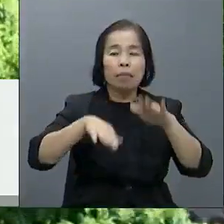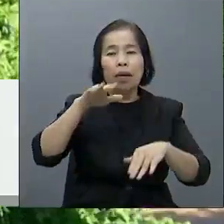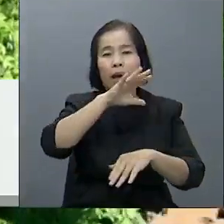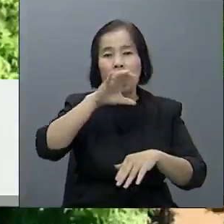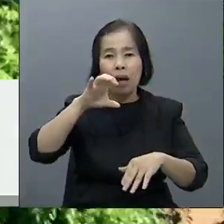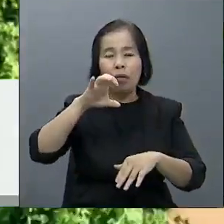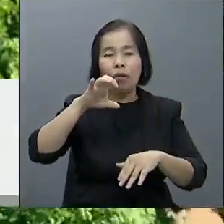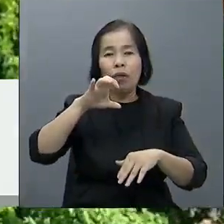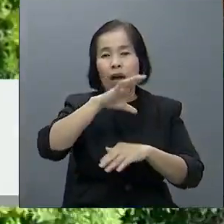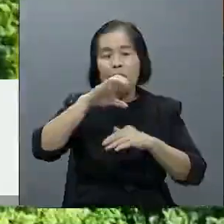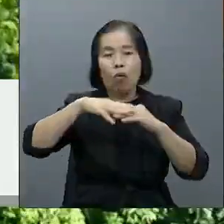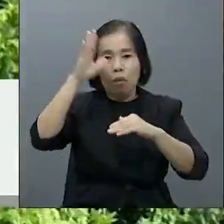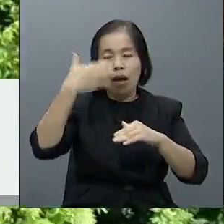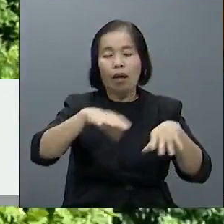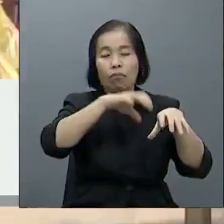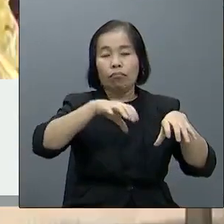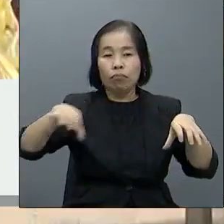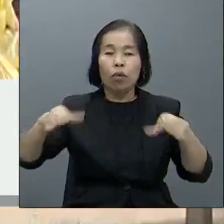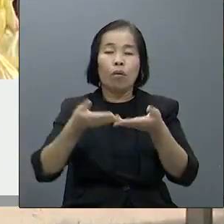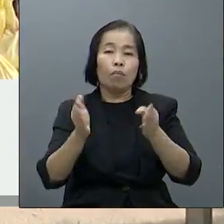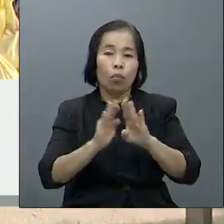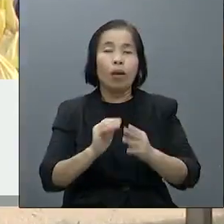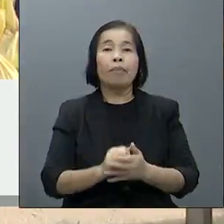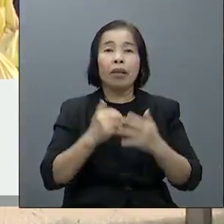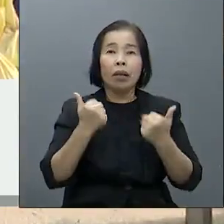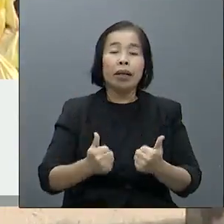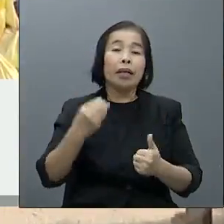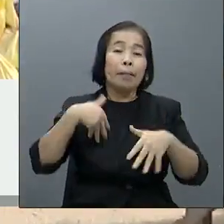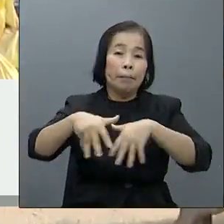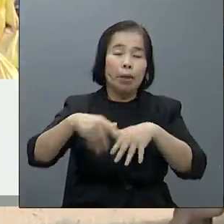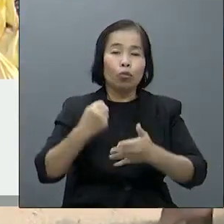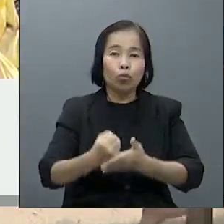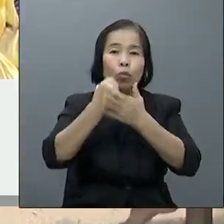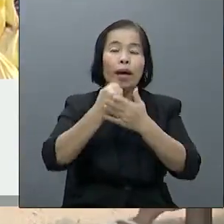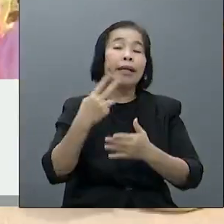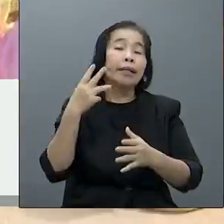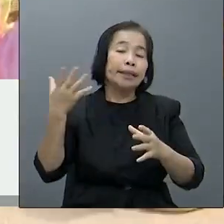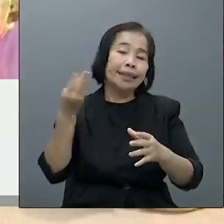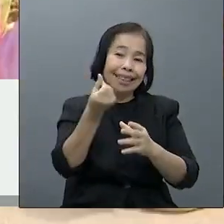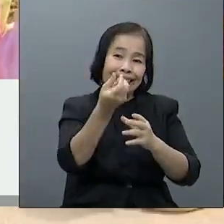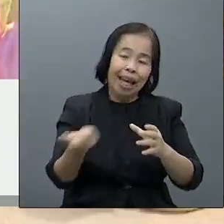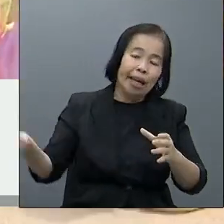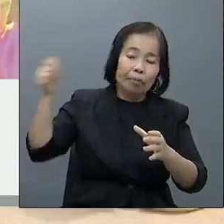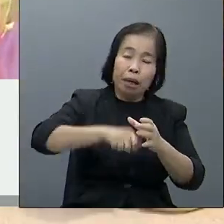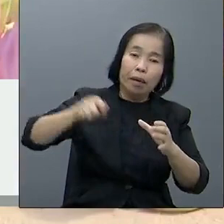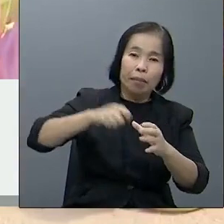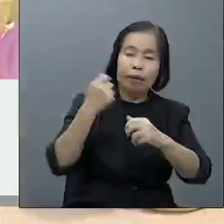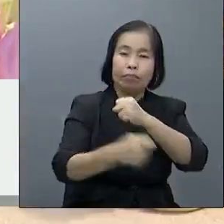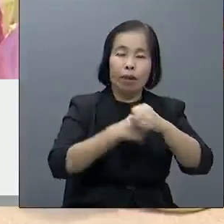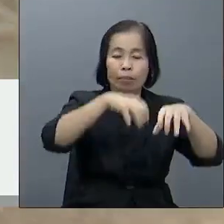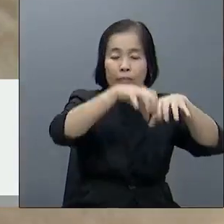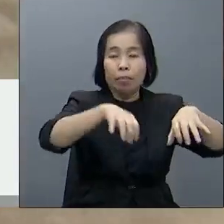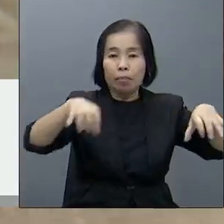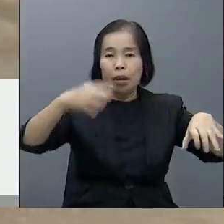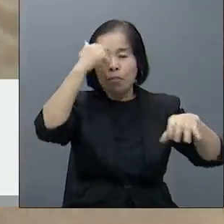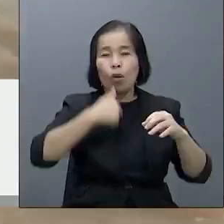าเรือนชาวบ้านต้องเร่งช่วยกันบรรจุกระสอบทรายเพื่อนำไปขวางทางน้ำไม่ให้ไหลกระทบกับตัวบ้านเพื่อป้องกันบ้านทรุดตัว